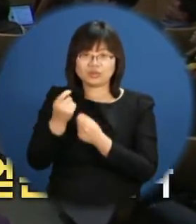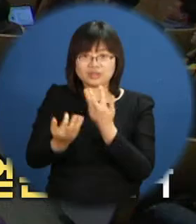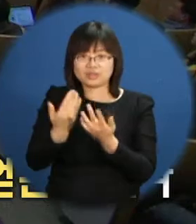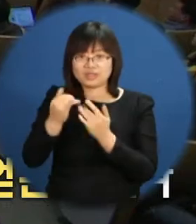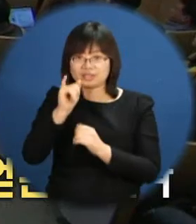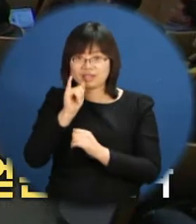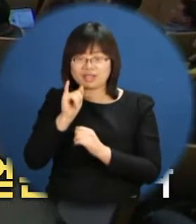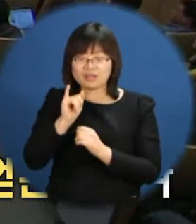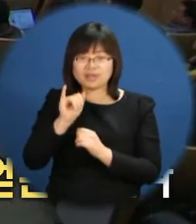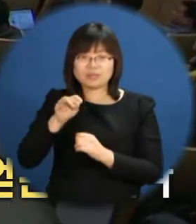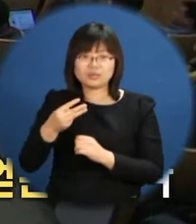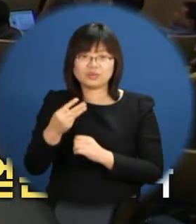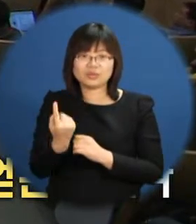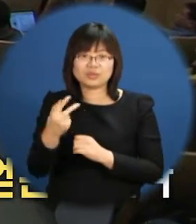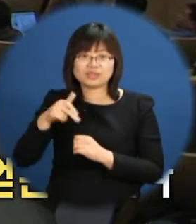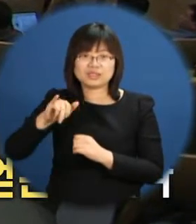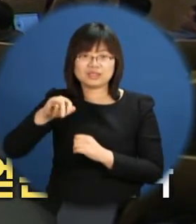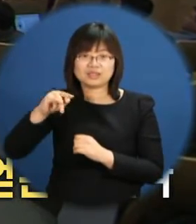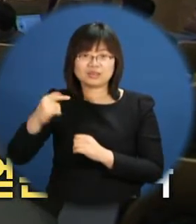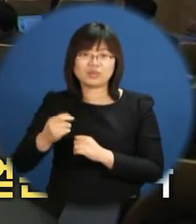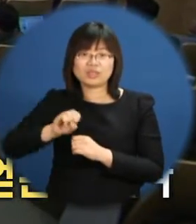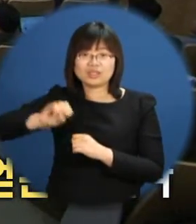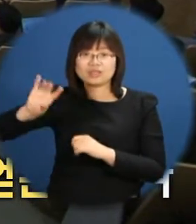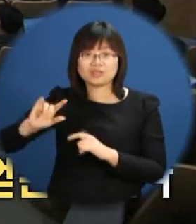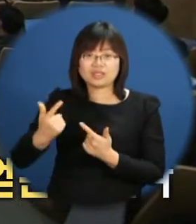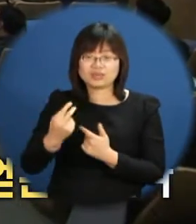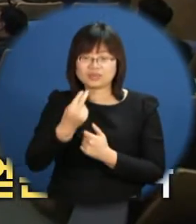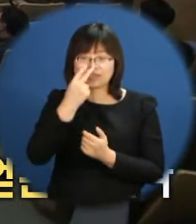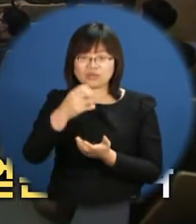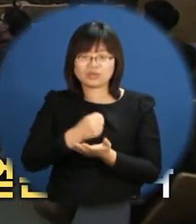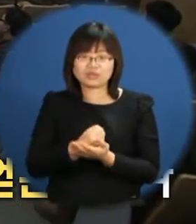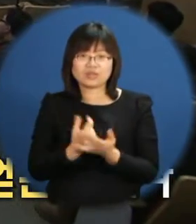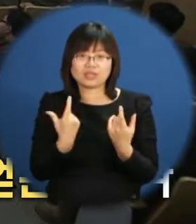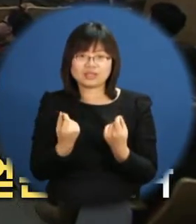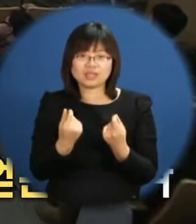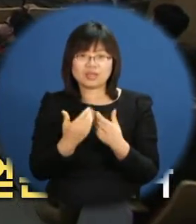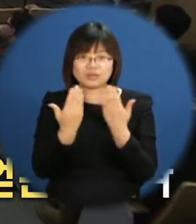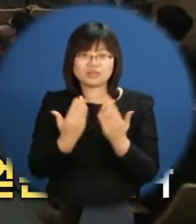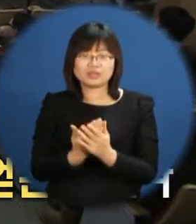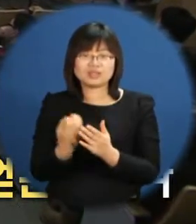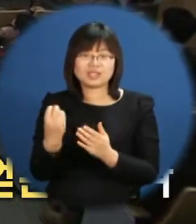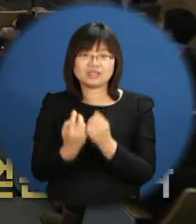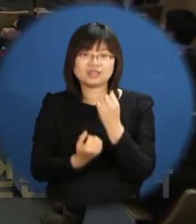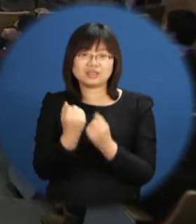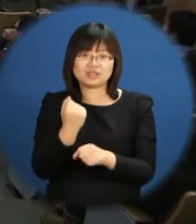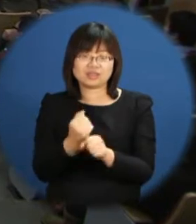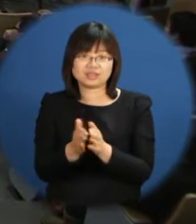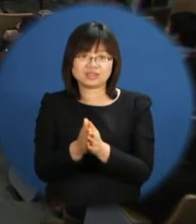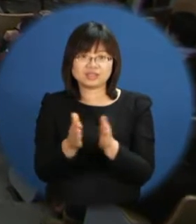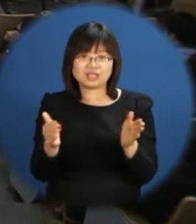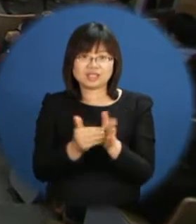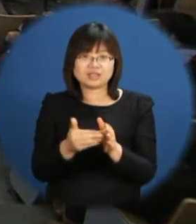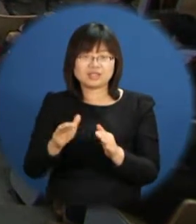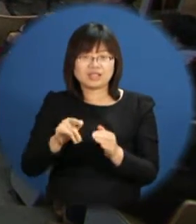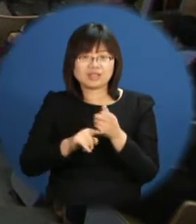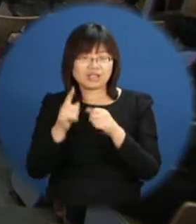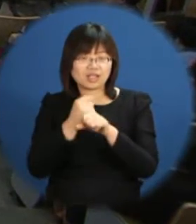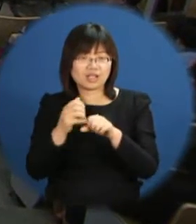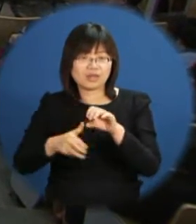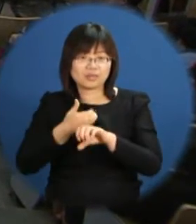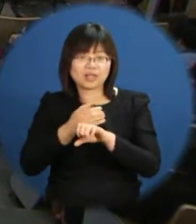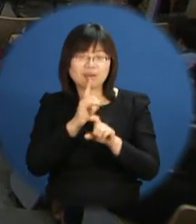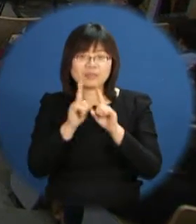스톤을 잃는 것이 아니라 산소를 얻는 것이다 그렇게 해서 모든 것을 다시 재해석해 냈는데 이제 제가 과학혁명